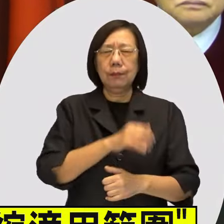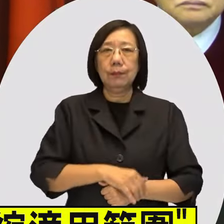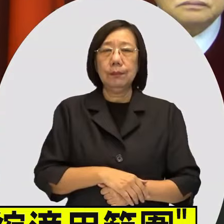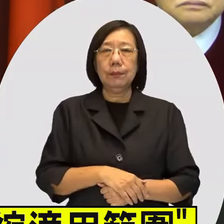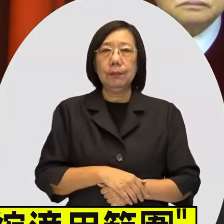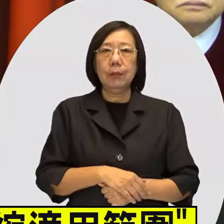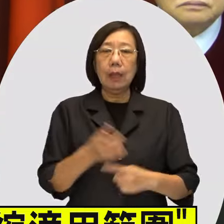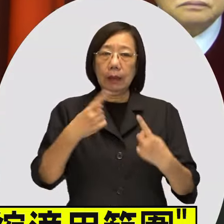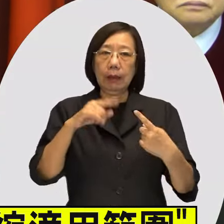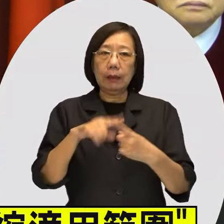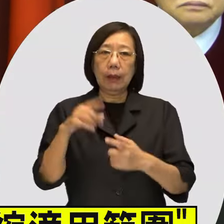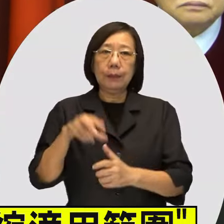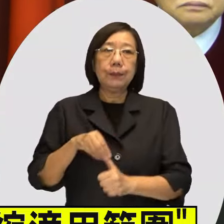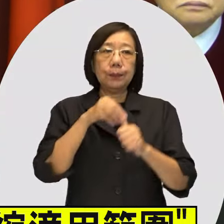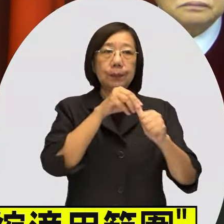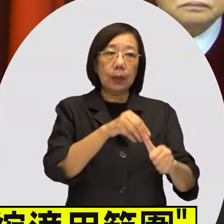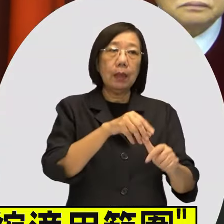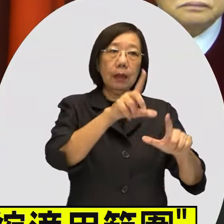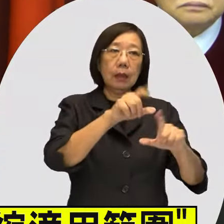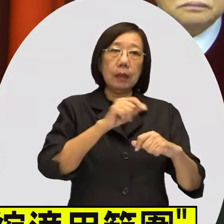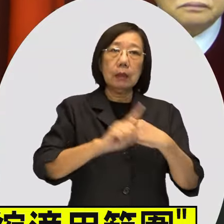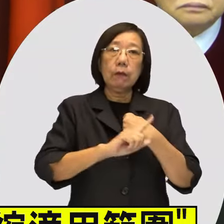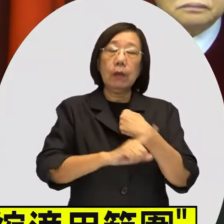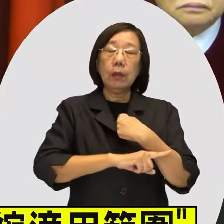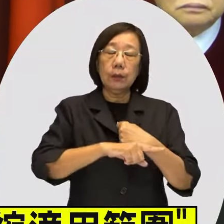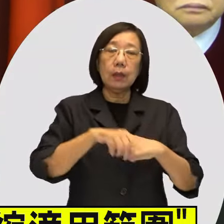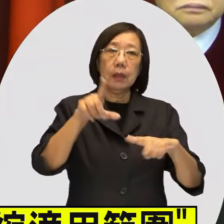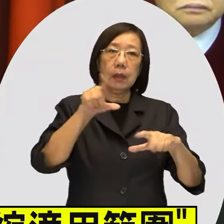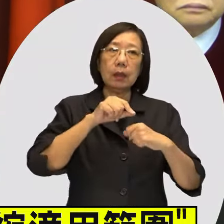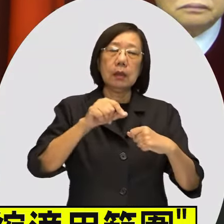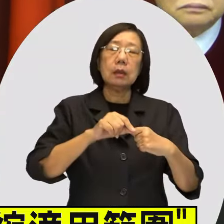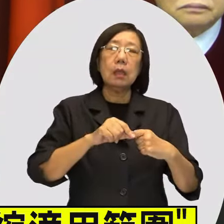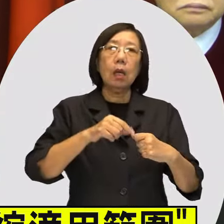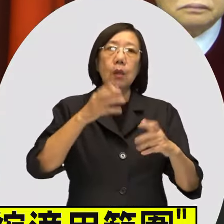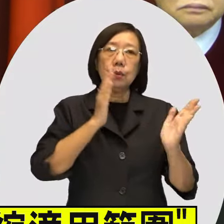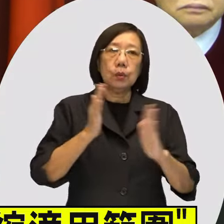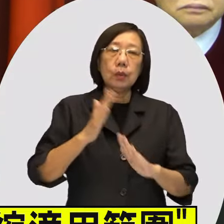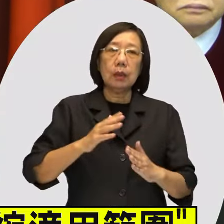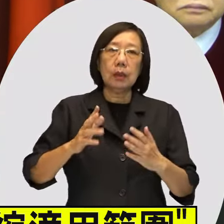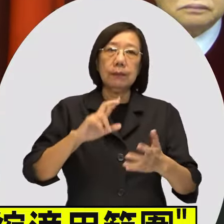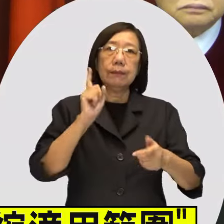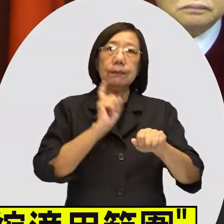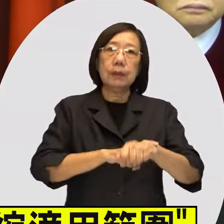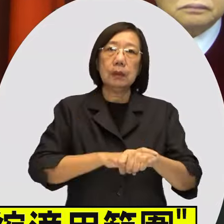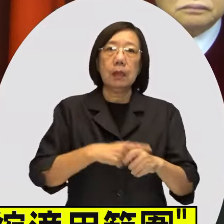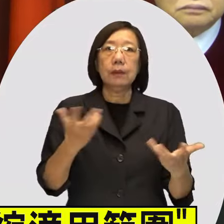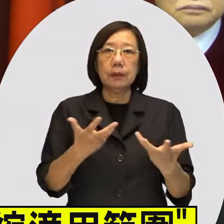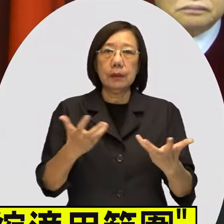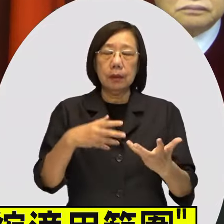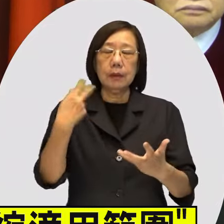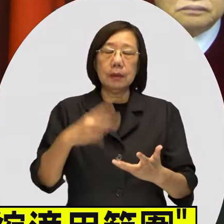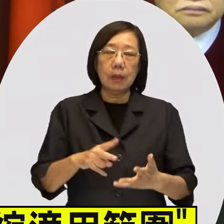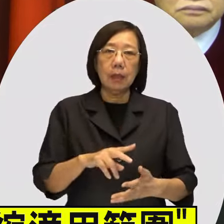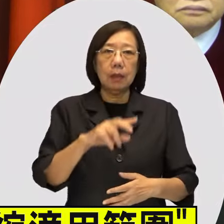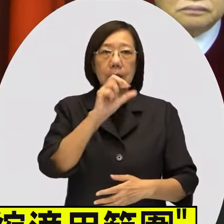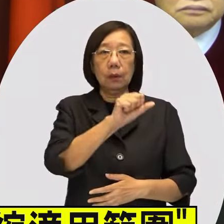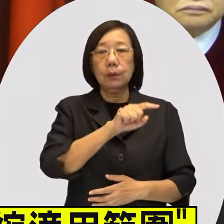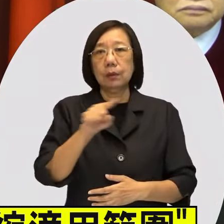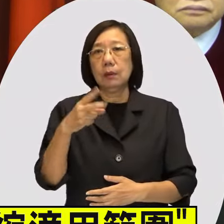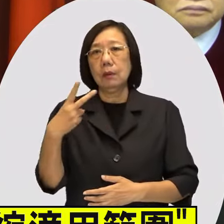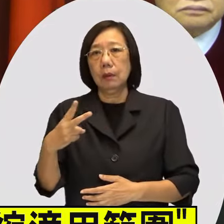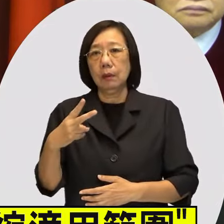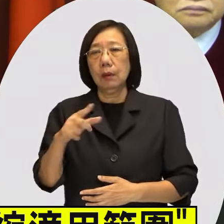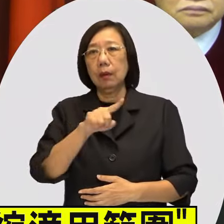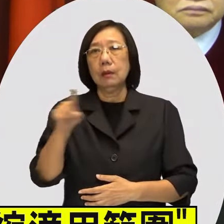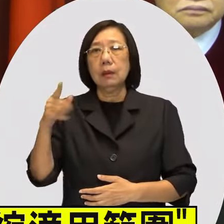该管各法院依法定程序处理羁押事宜，刑事妥诉审判法第五条第二项至第